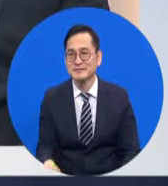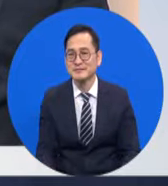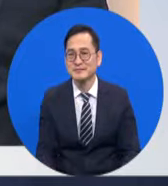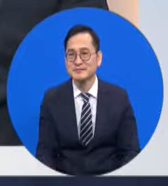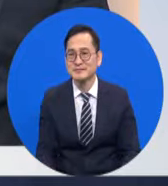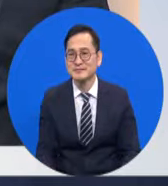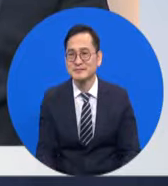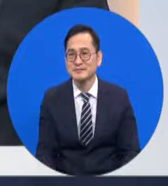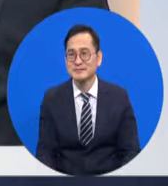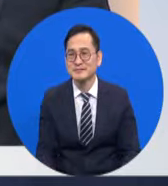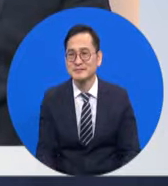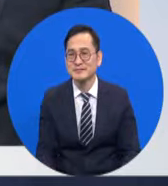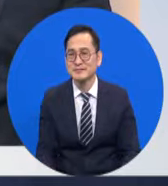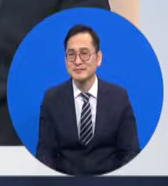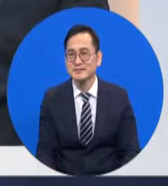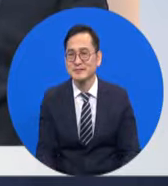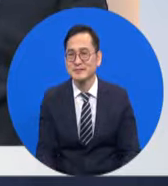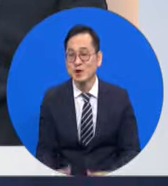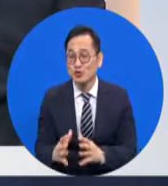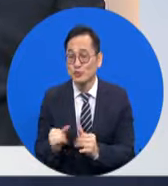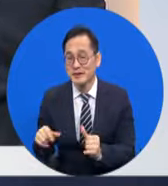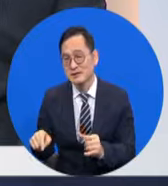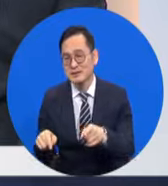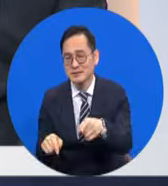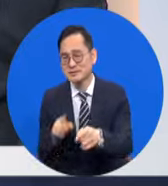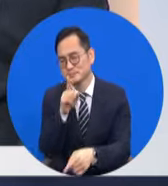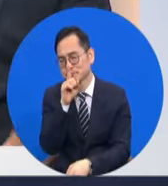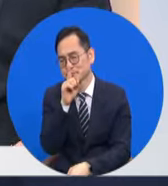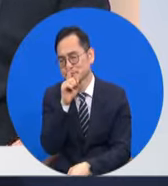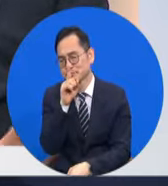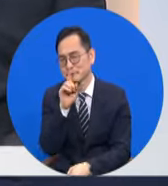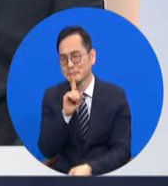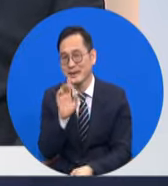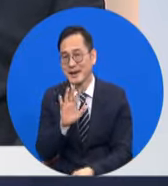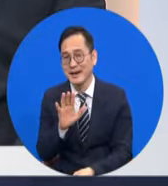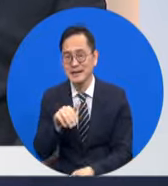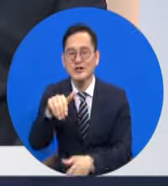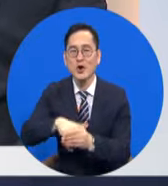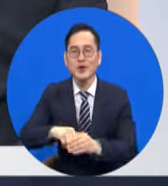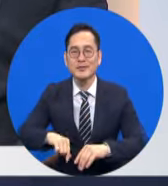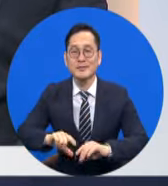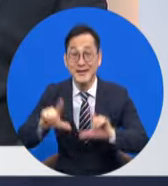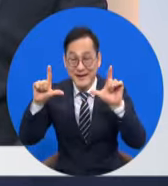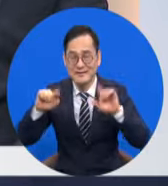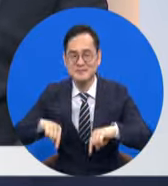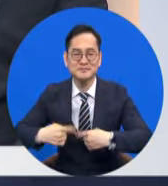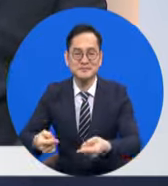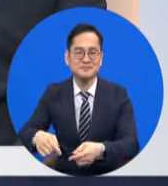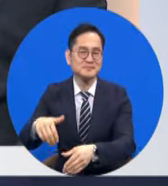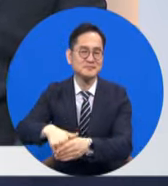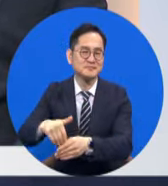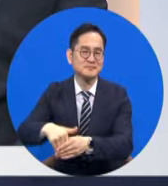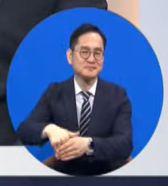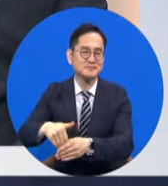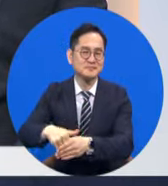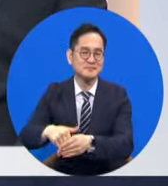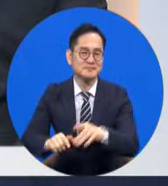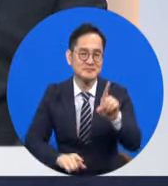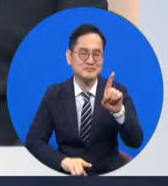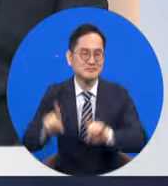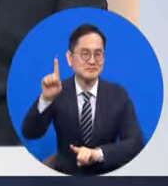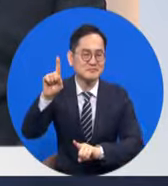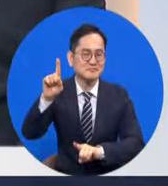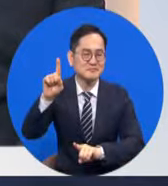말없는 다수가 어떤 선택을 하느냐에 따라서 어떤 결과가 나올지 좀 그